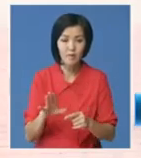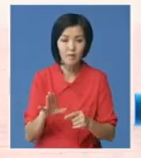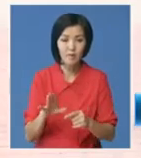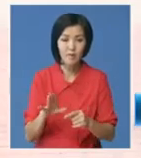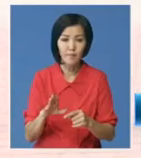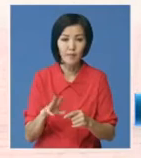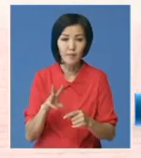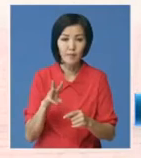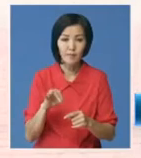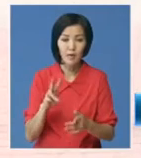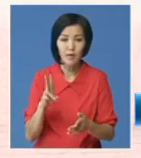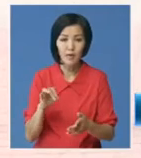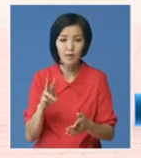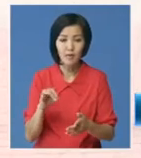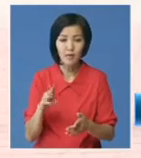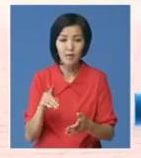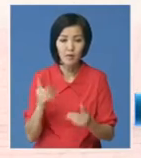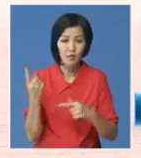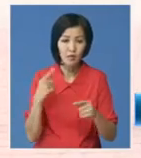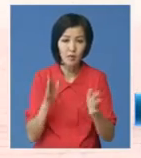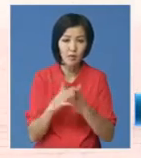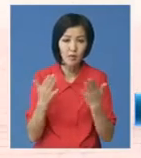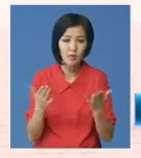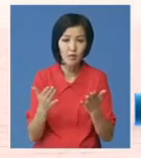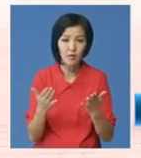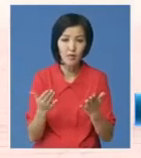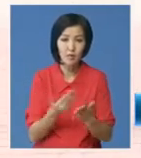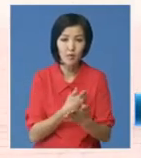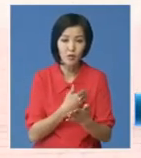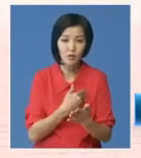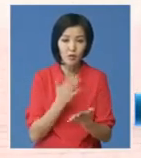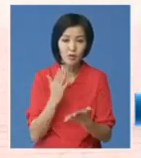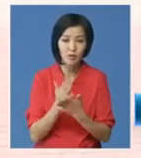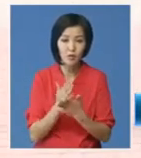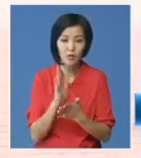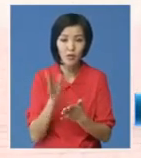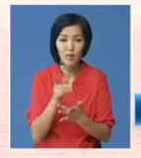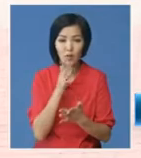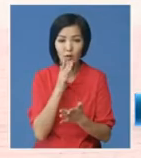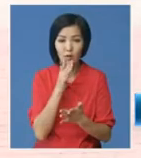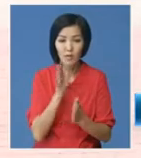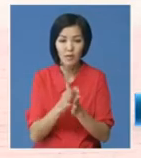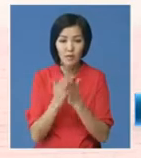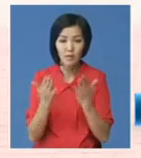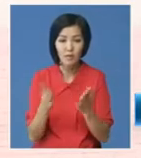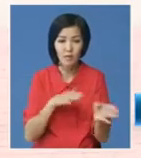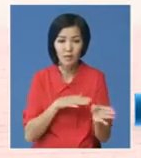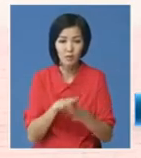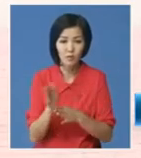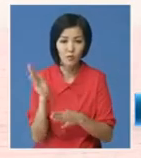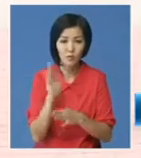Әуезовтің Мұқағали Мақатаевтың шығармаларына сұраныстар туындап отыр. Алдағы уақытта осы кітаптармен